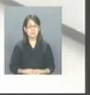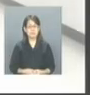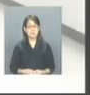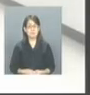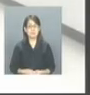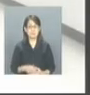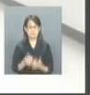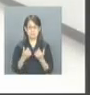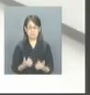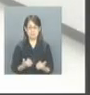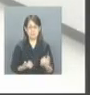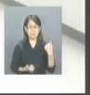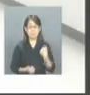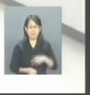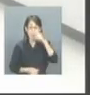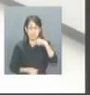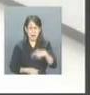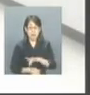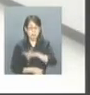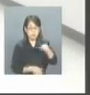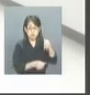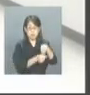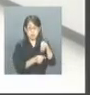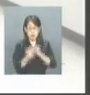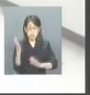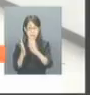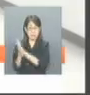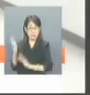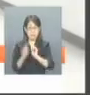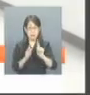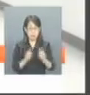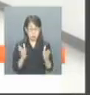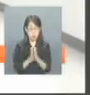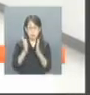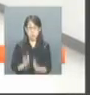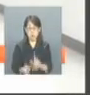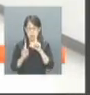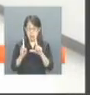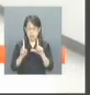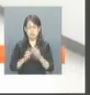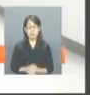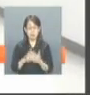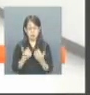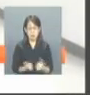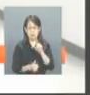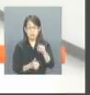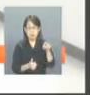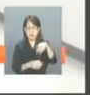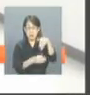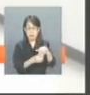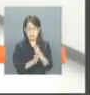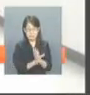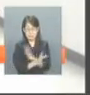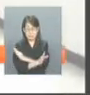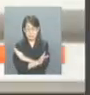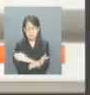ในขณะนี้นะคะมีคนไทยที่อาศัยอยู่ในต่างประเทศมากถึง1ล้านคนค่ะและในการเลือกตั้งครั้งนี้นะคะก็มีการลงทะเบียนเลือกตั้งนอก